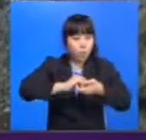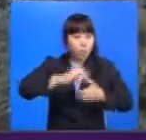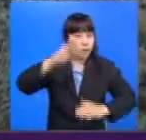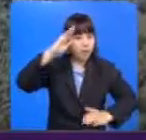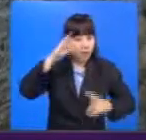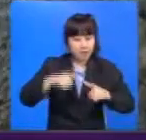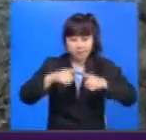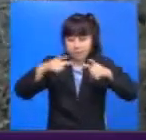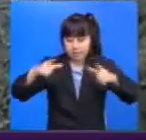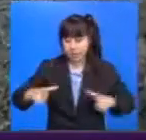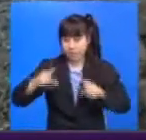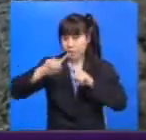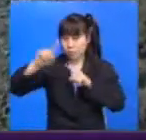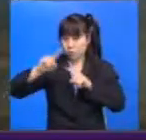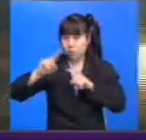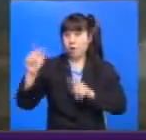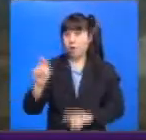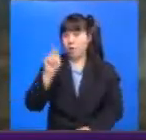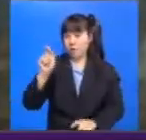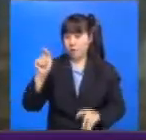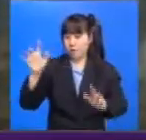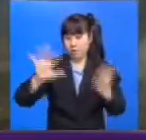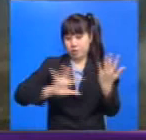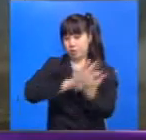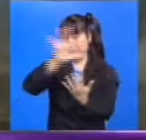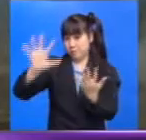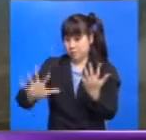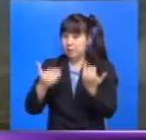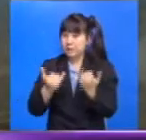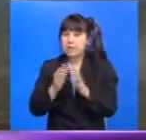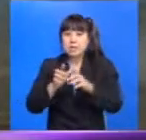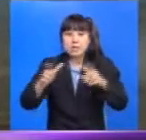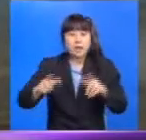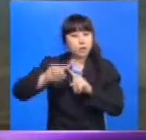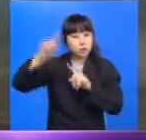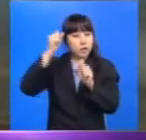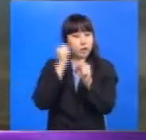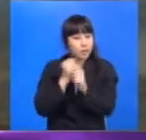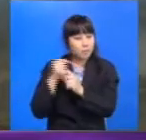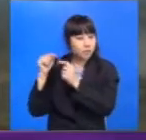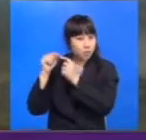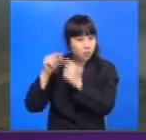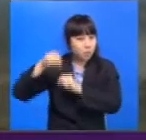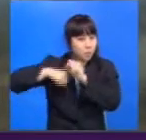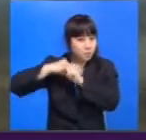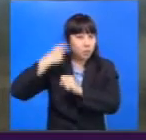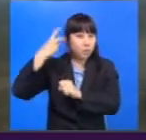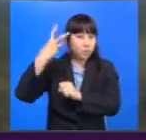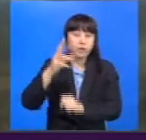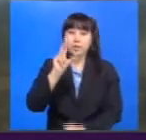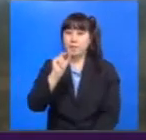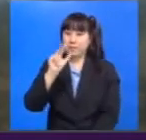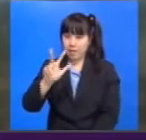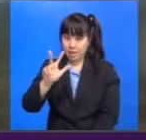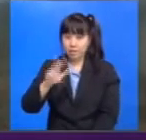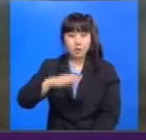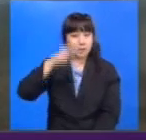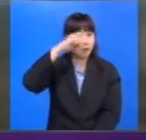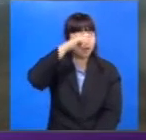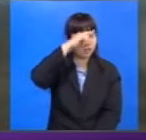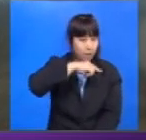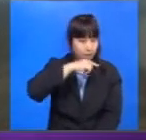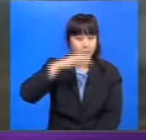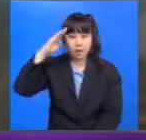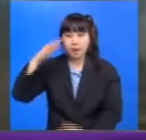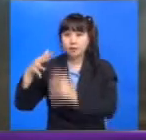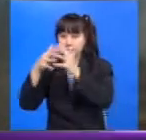นาดใหญ่ที่สุดในภูมภาคเอเชีตวันออกเชีงใต้ซึงดำเนินมาอย่างต่อเนื่องตลอด 33 ปีโยกองทพไยและกองทัพสห